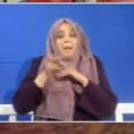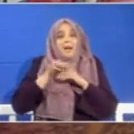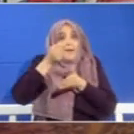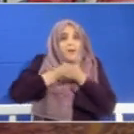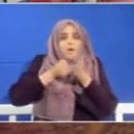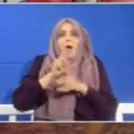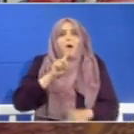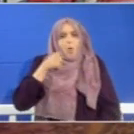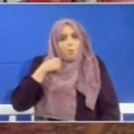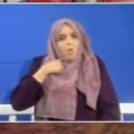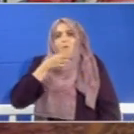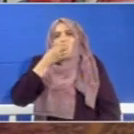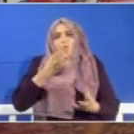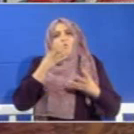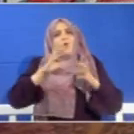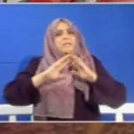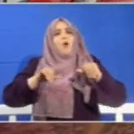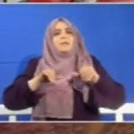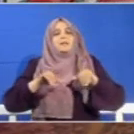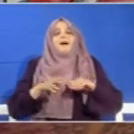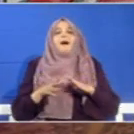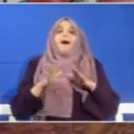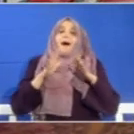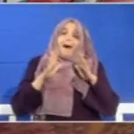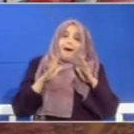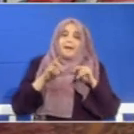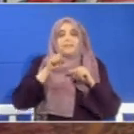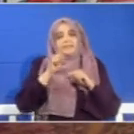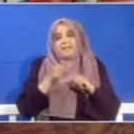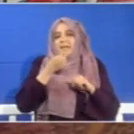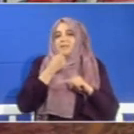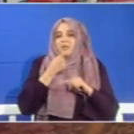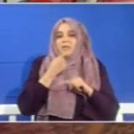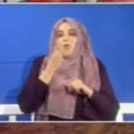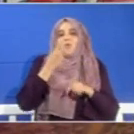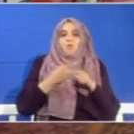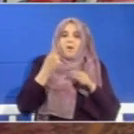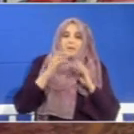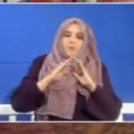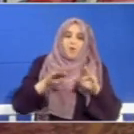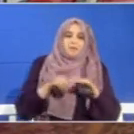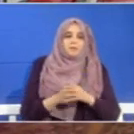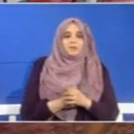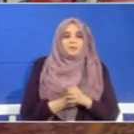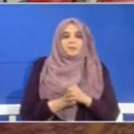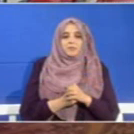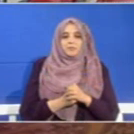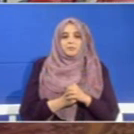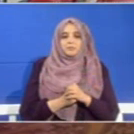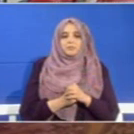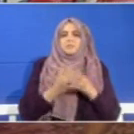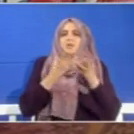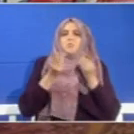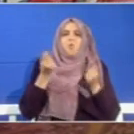وأقر بأنه ما قصد بكلامه إلا الطلاق، عندئذ يتدخل الناس، لأنه لعلك بكثير